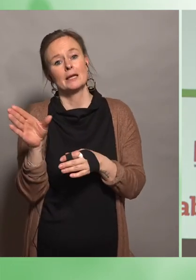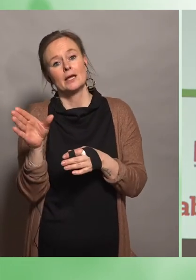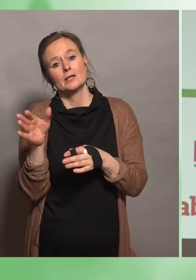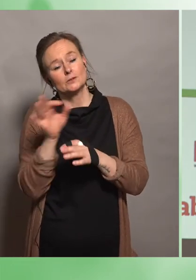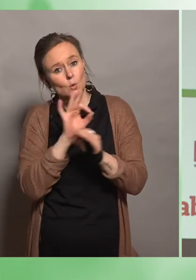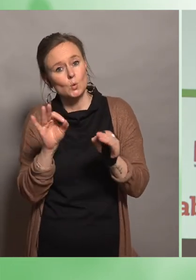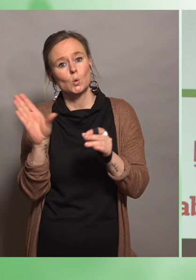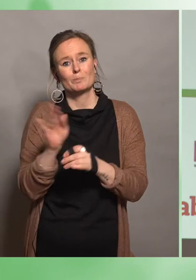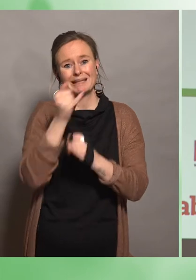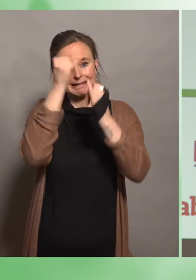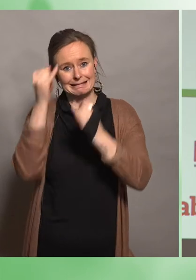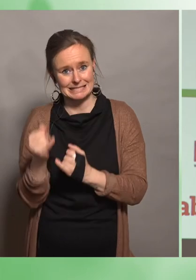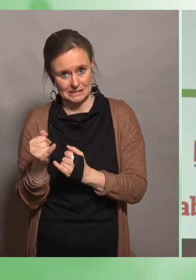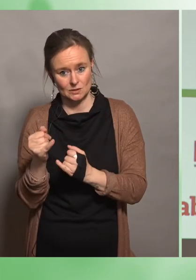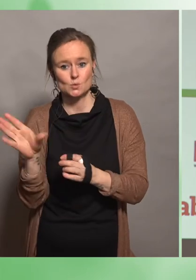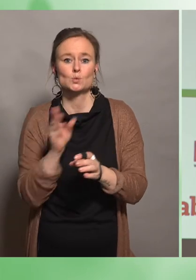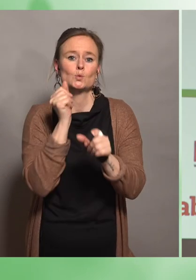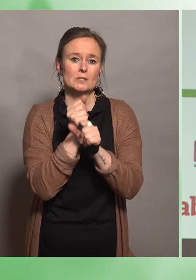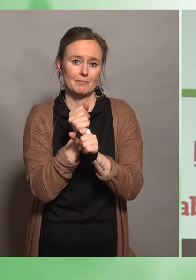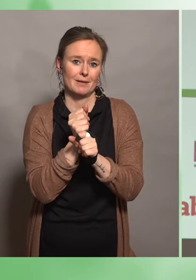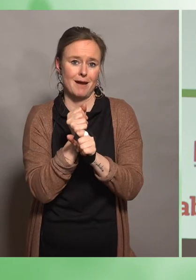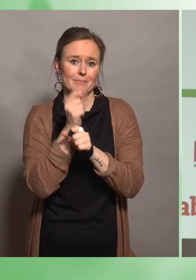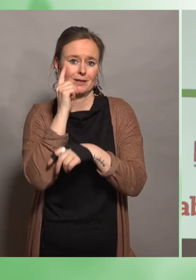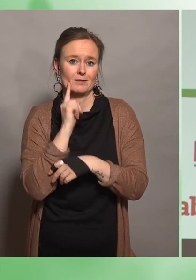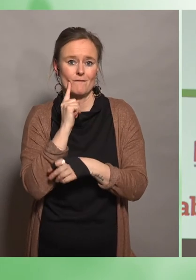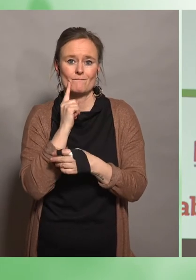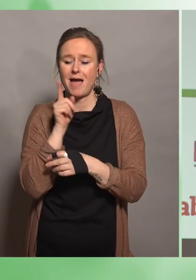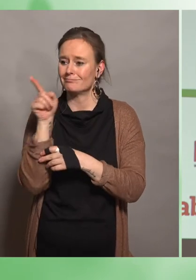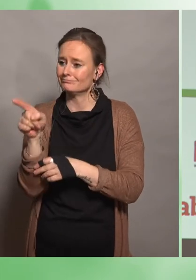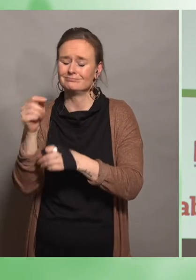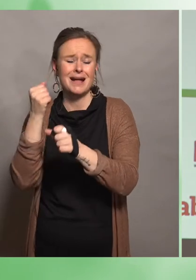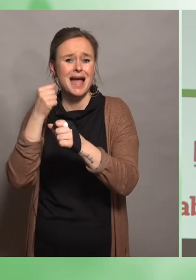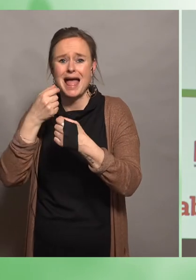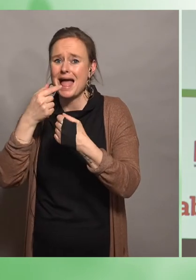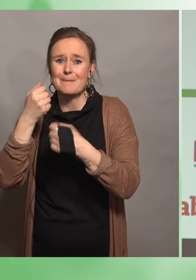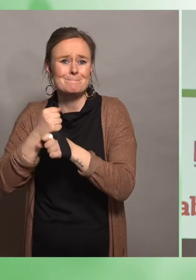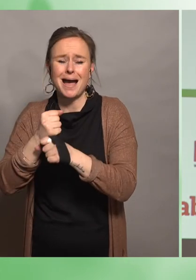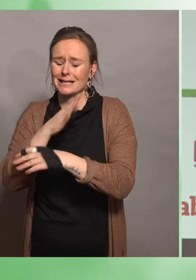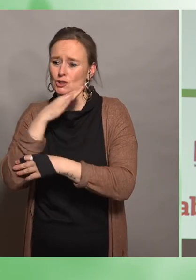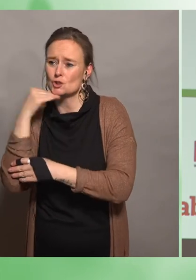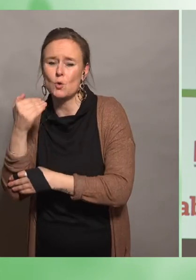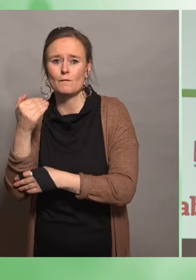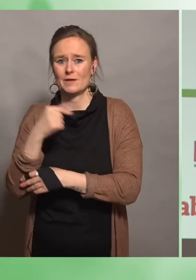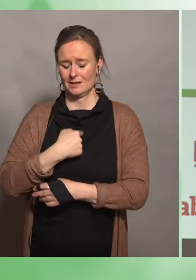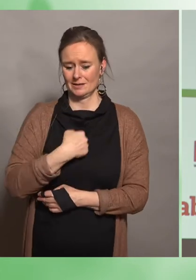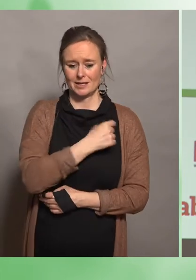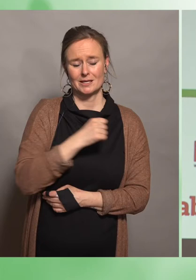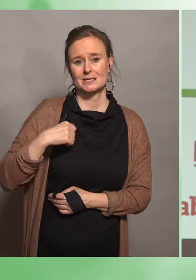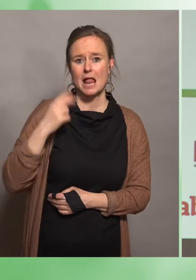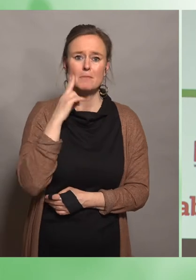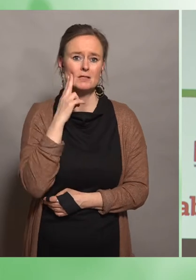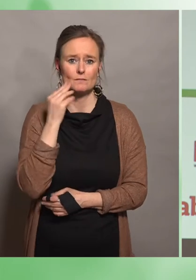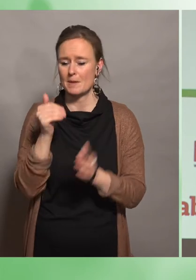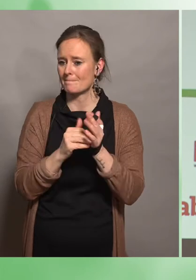zusammenzuarbeiten, weil die machen auch das Leben echt leicht. Weil da wird viel gemacht, man braucht nicht viel zusätzliches Unternehmen, die unterstützen